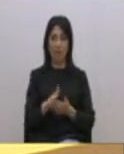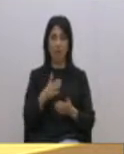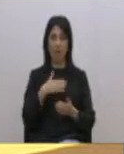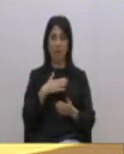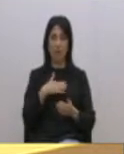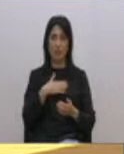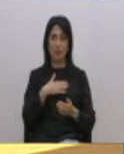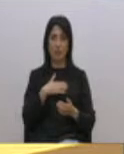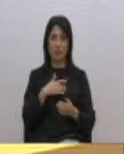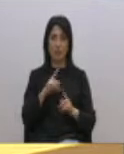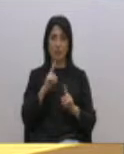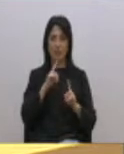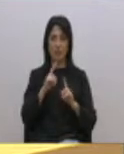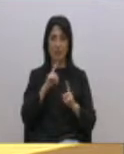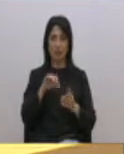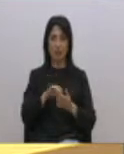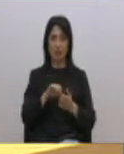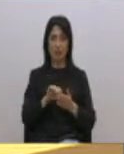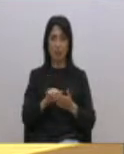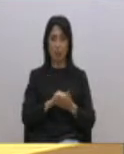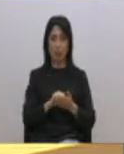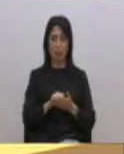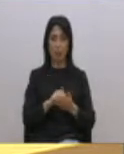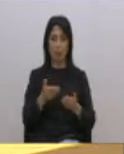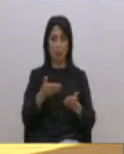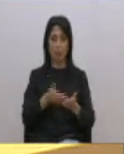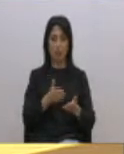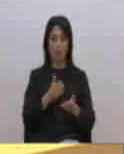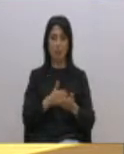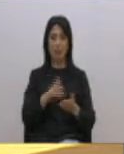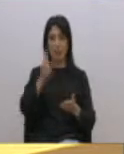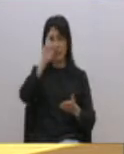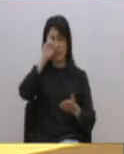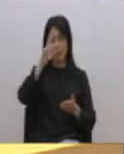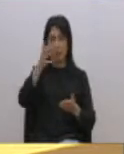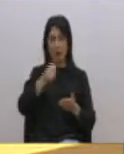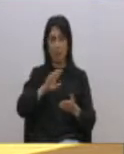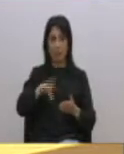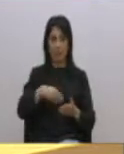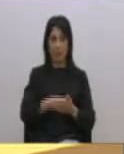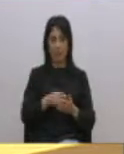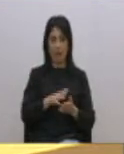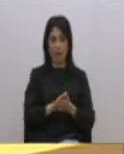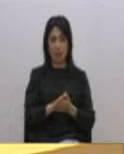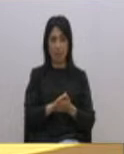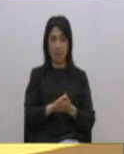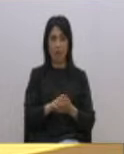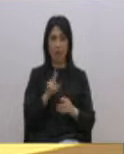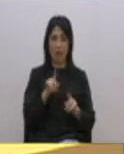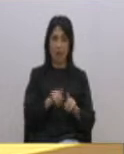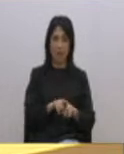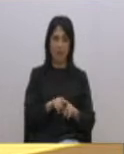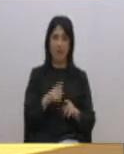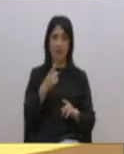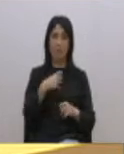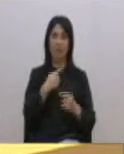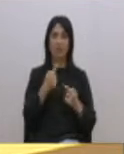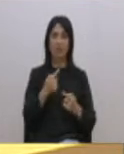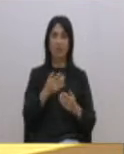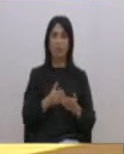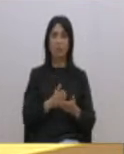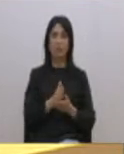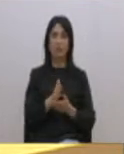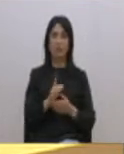ჩვენს სასესიო წარმოდგენილ დოკუმენტში მოცემული არის, რომ სახელმწიფო აიღებს აღნიშნულ ხარჯებს და ასევე ერთი მნიშვნელოვანი